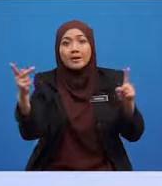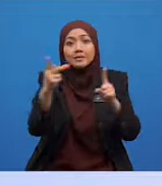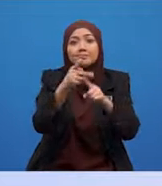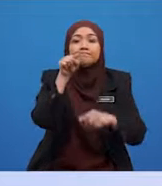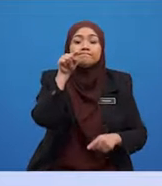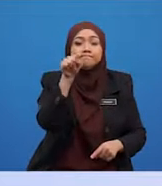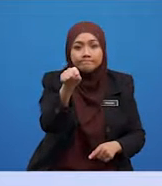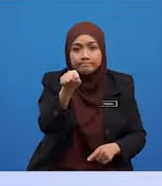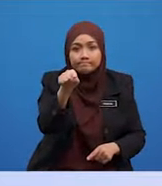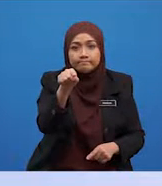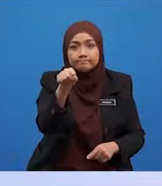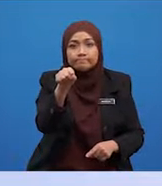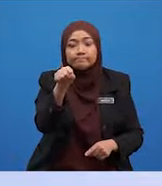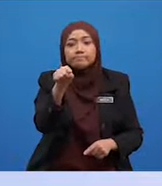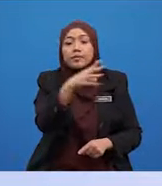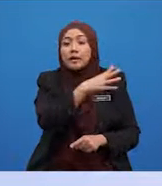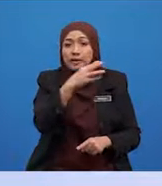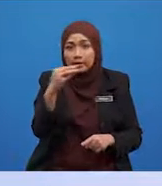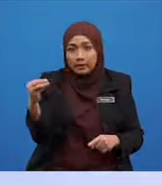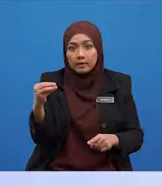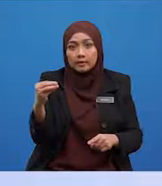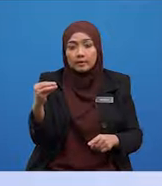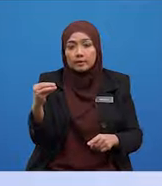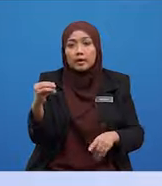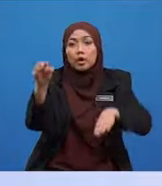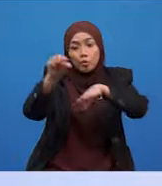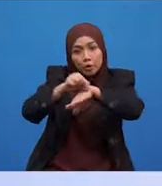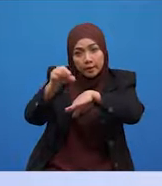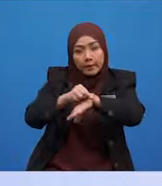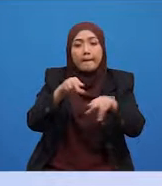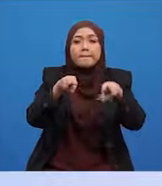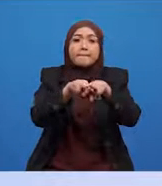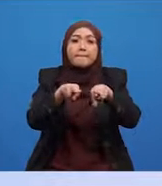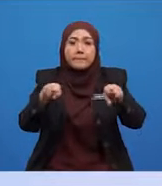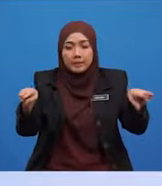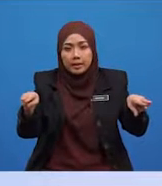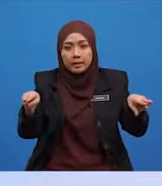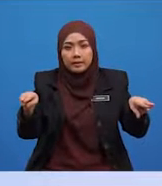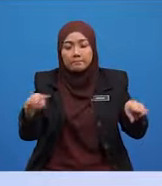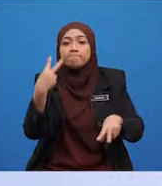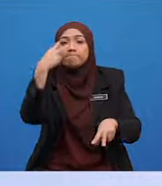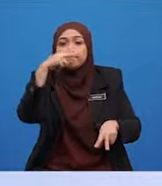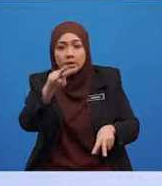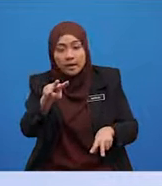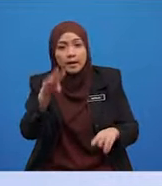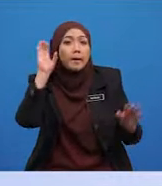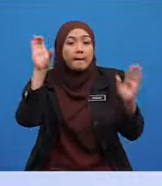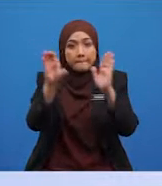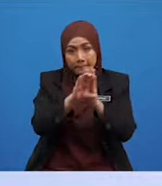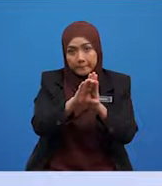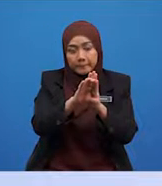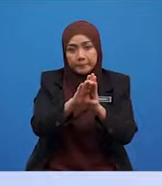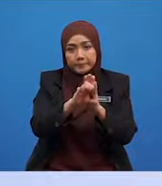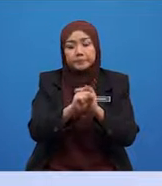telah ditandakan itu dengan pembaris. Perhatikan paparan.